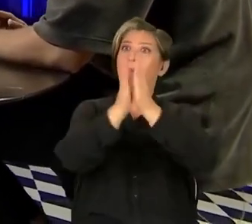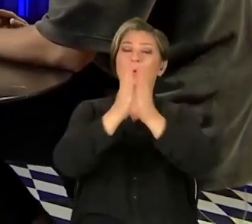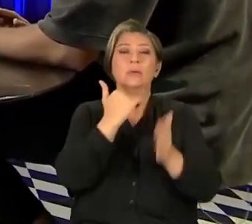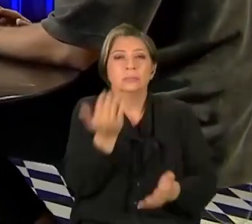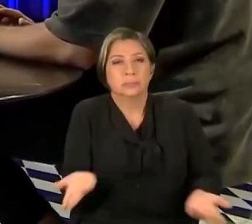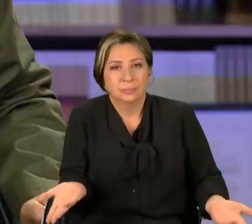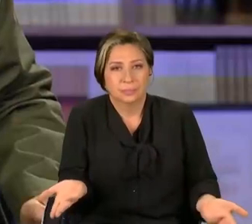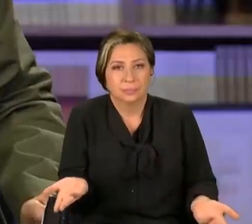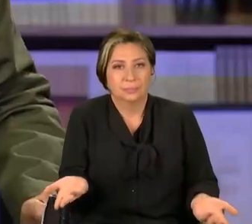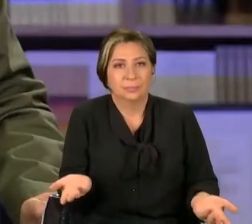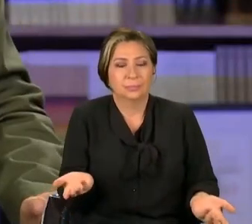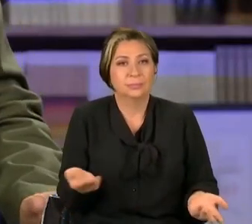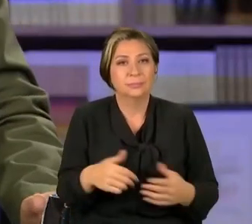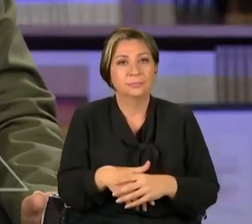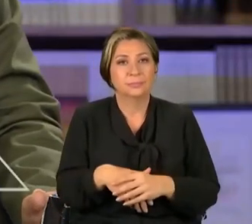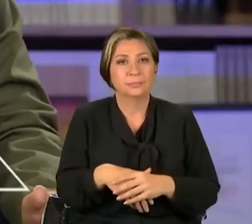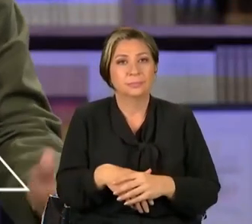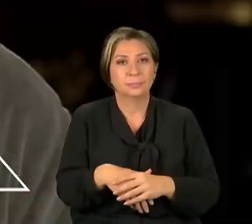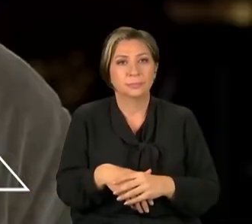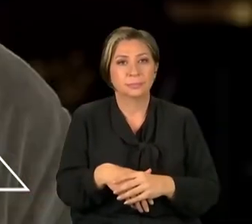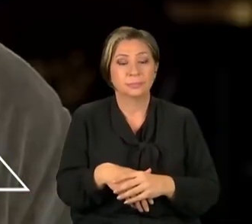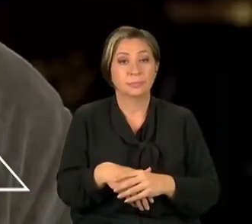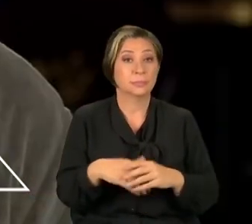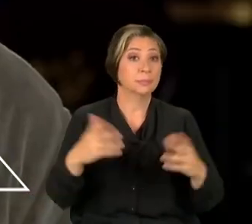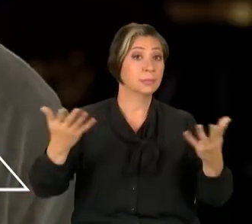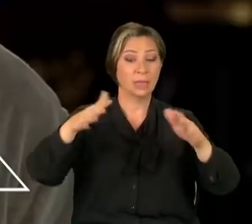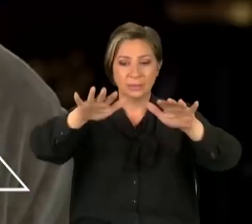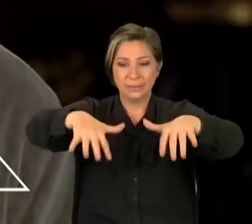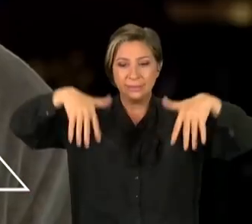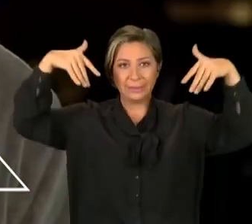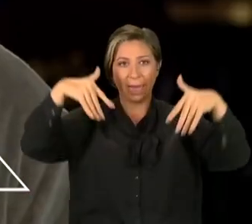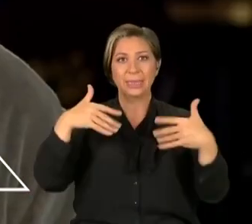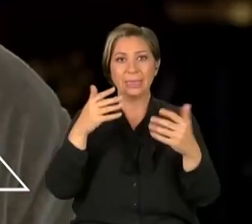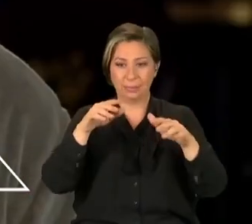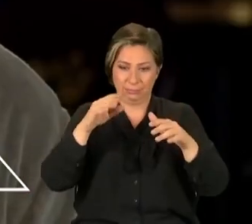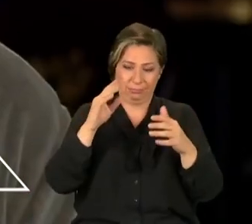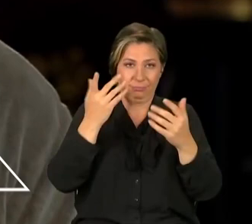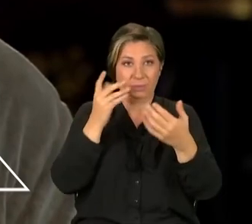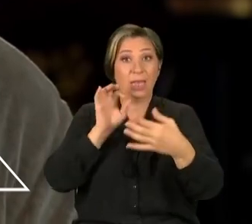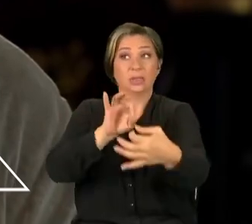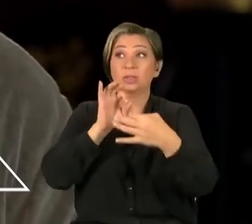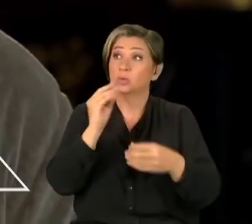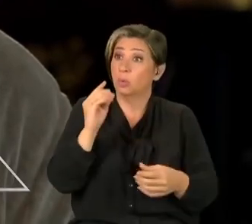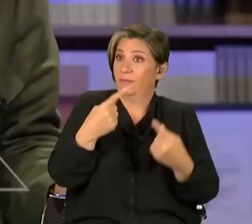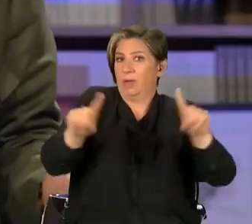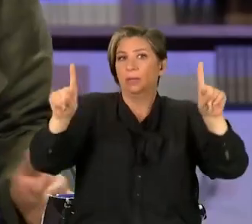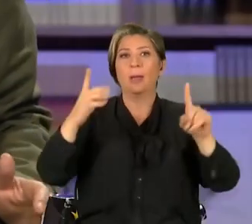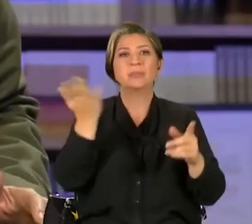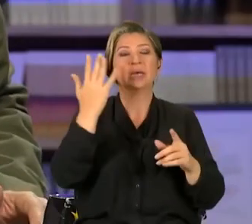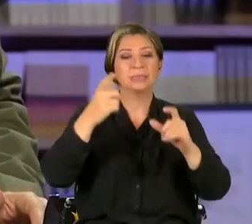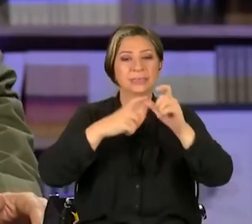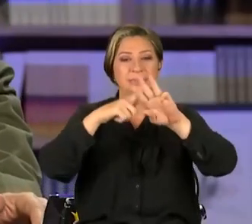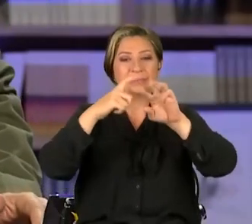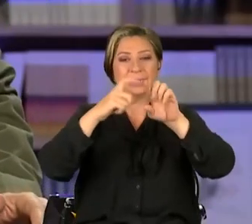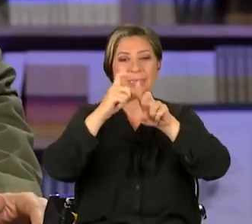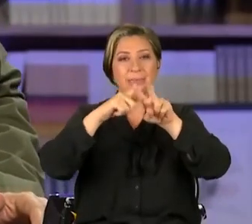zırt pırt alkış istiyorlar ve yani sahne ilişkisi de sahne ilişkisi de çok acayip Mesela ben Serdar